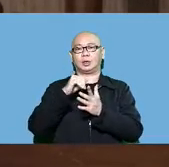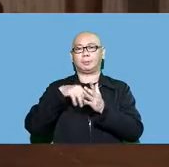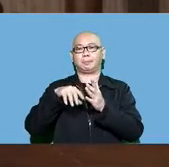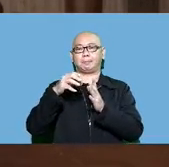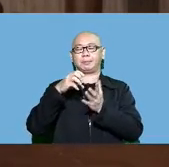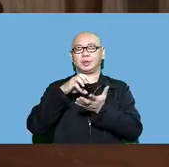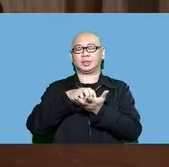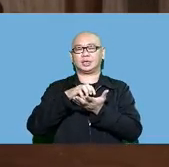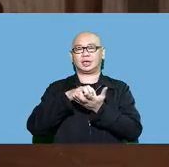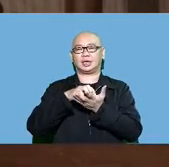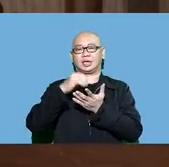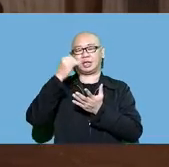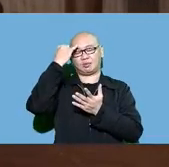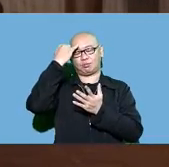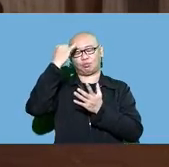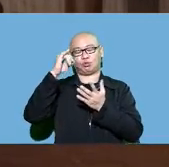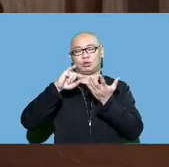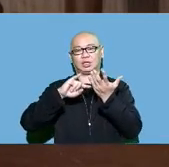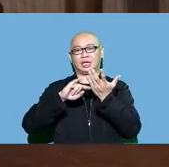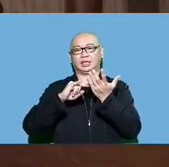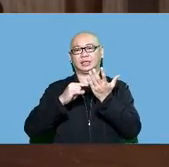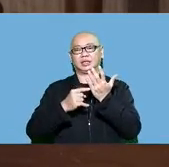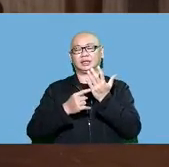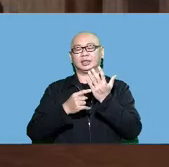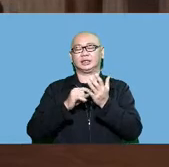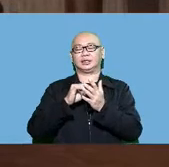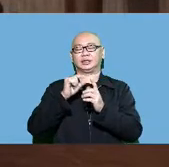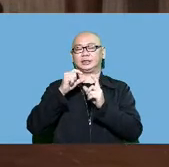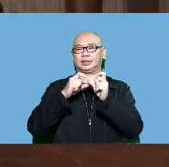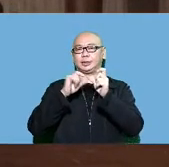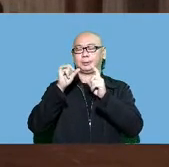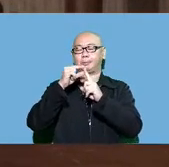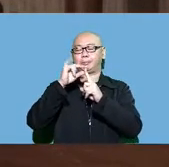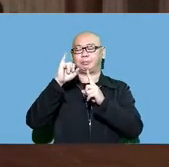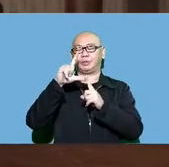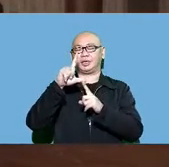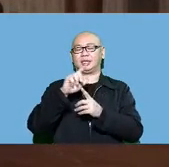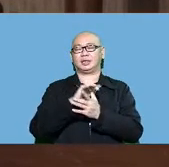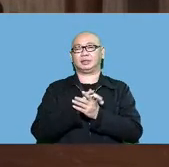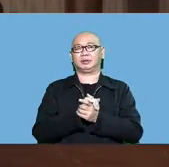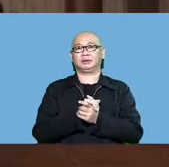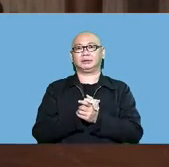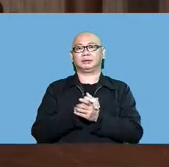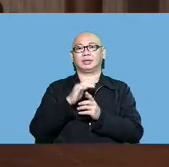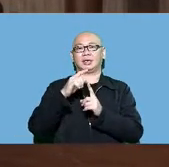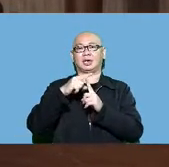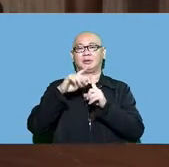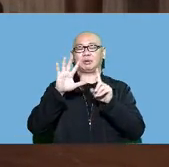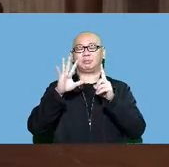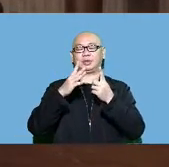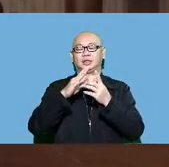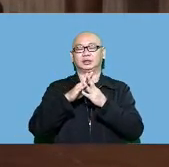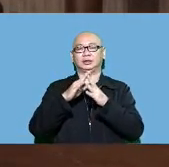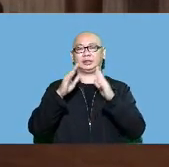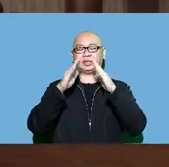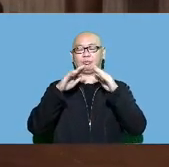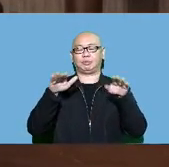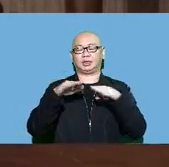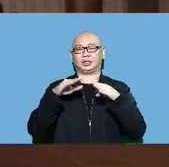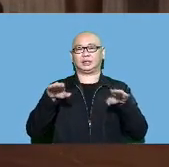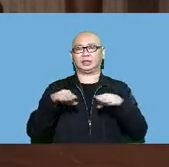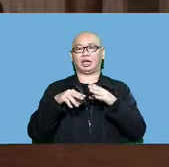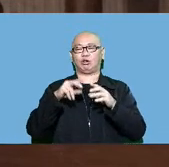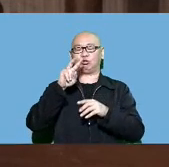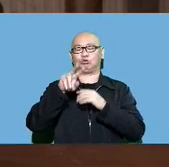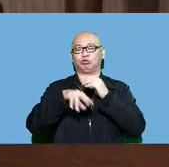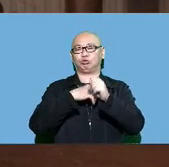ilmu teknik sipil hidro pada Fakultas Teknik Universitas Negeri Semarang tanggal 15 Desember tahun